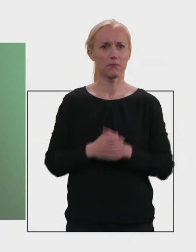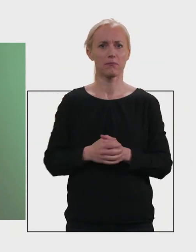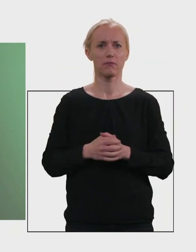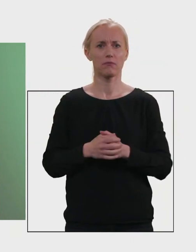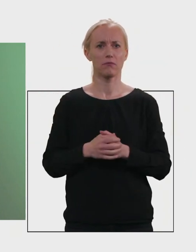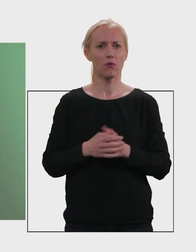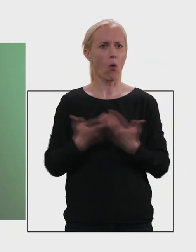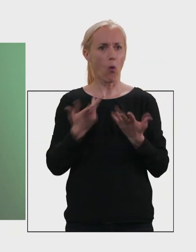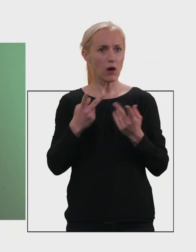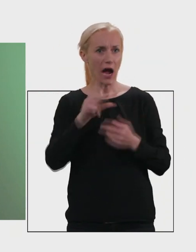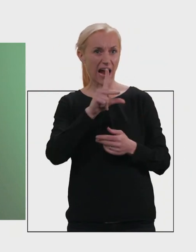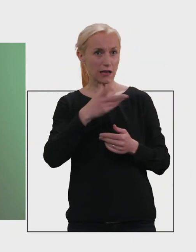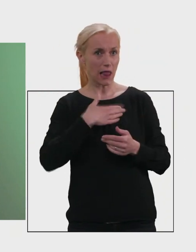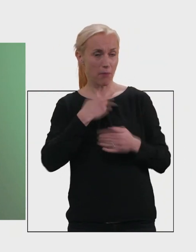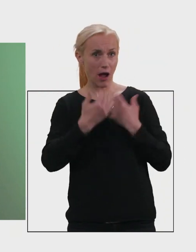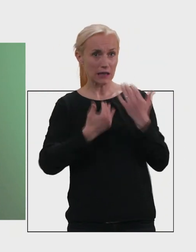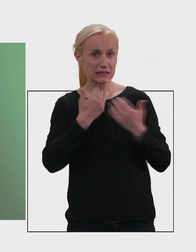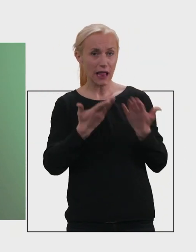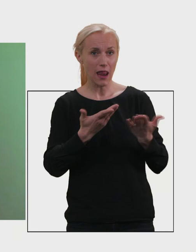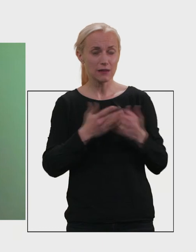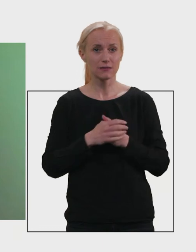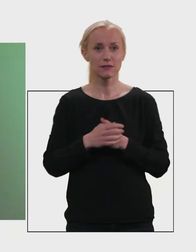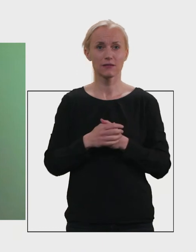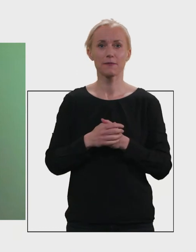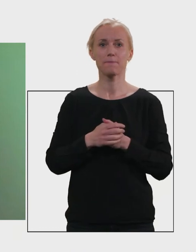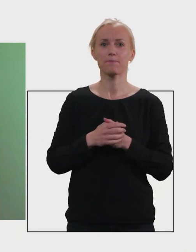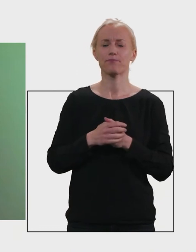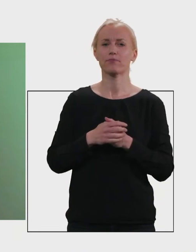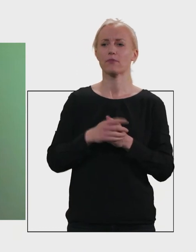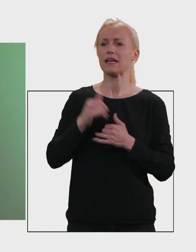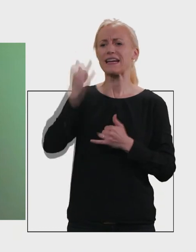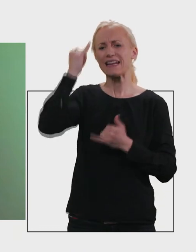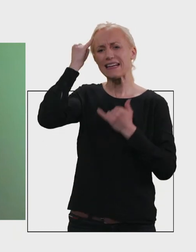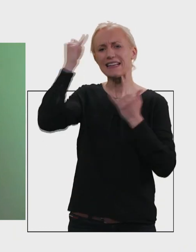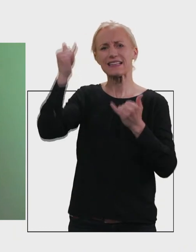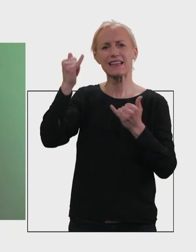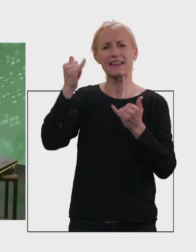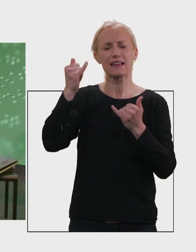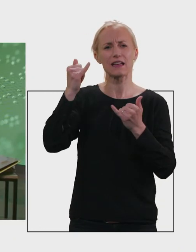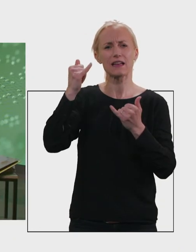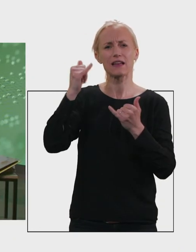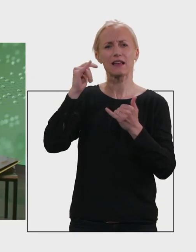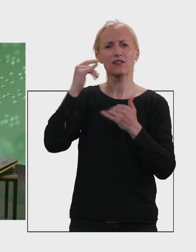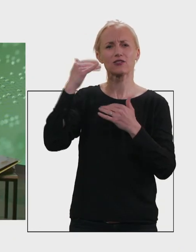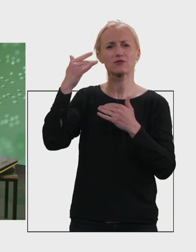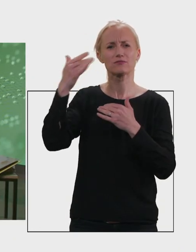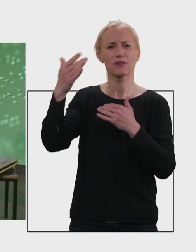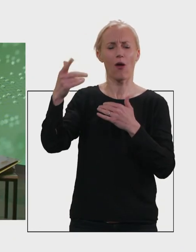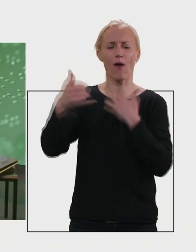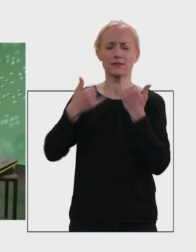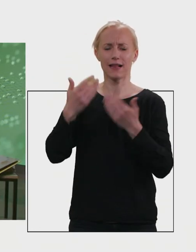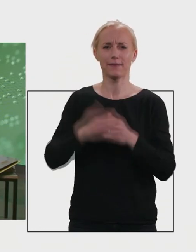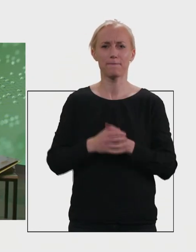oder Katja? Will Katja das erzählen lieber? Warum ausgerechnet? Genau. Denn die Idee kommt von da werden wir nachher noch einiges dazu sagen. Ah, okay. Dann